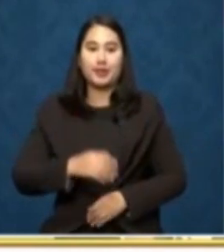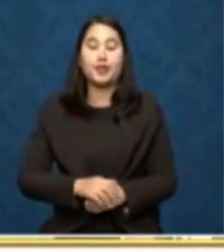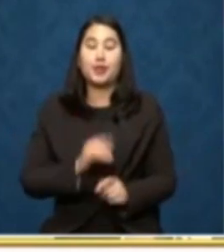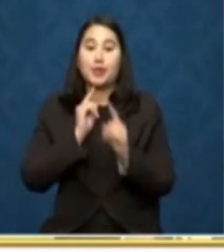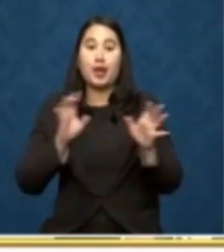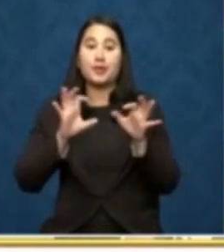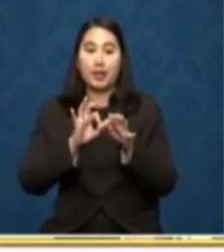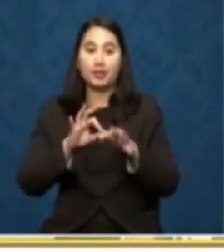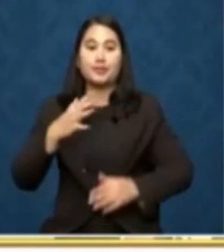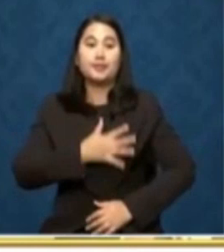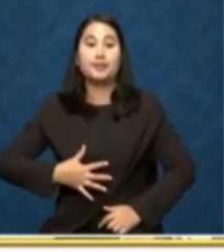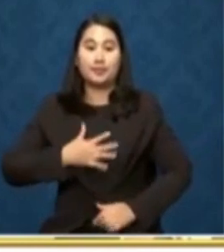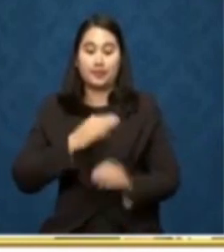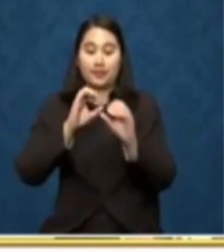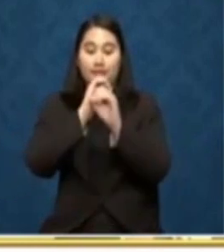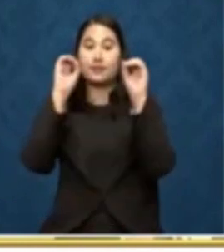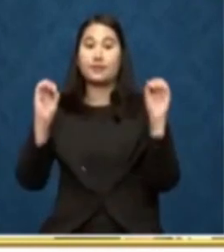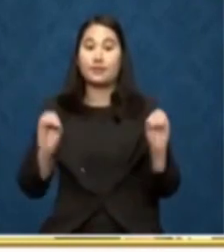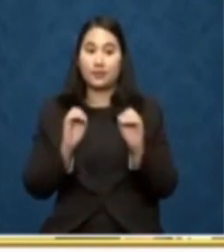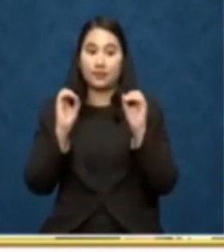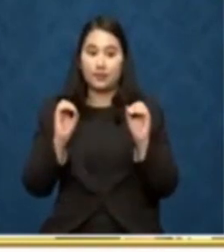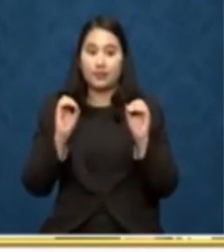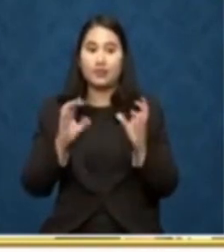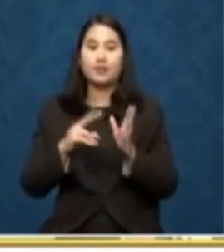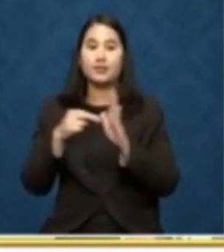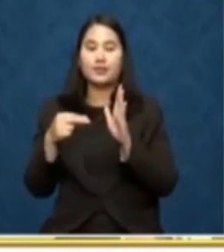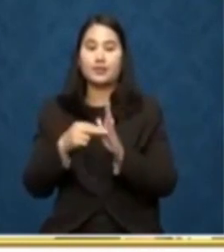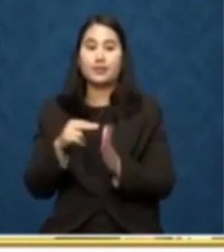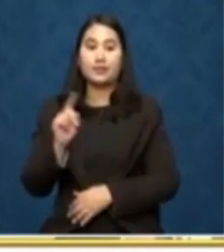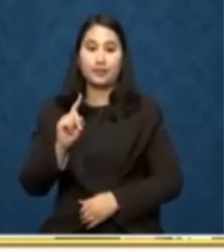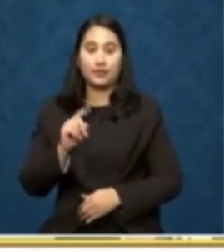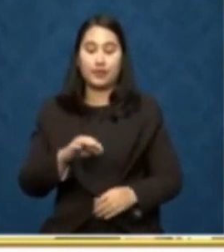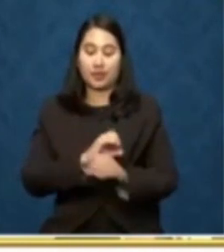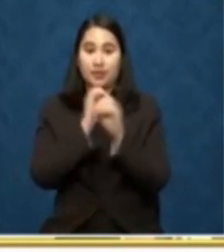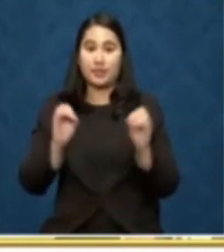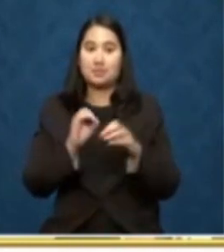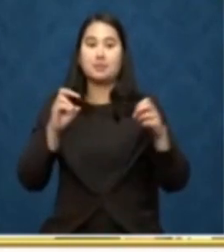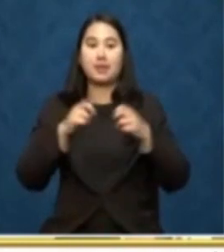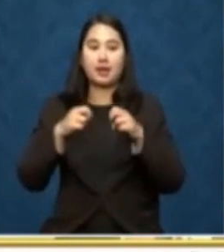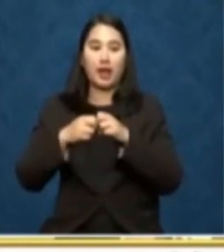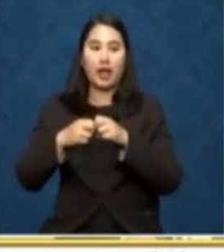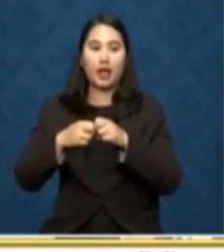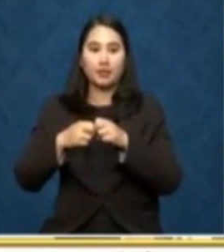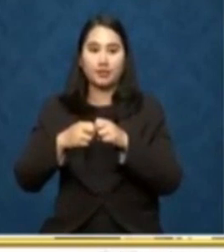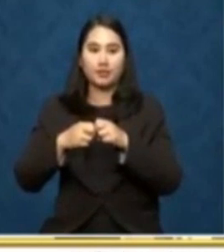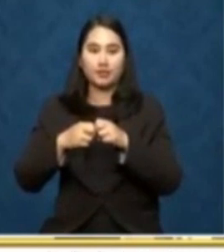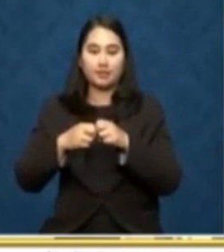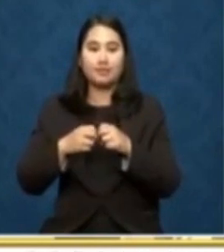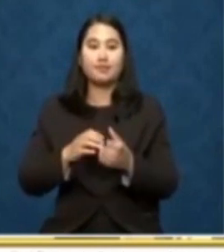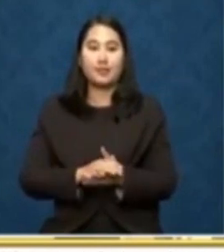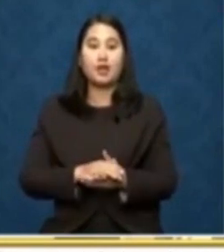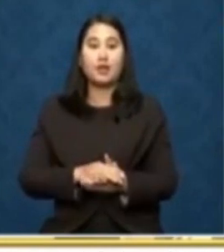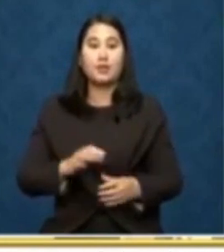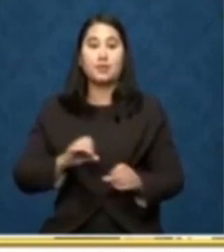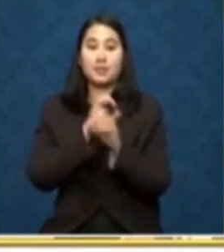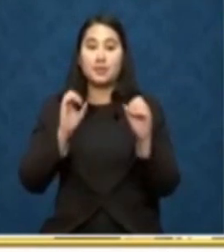พูทเรความปรอดภัยนะครับเขาพดถคามปอดภัยในความหมายที่ปรอดภัยจากความรpektรแต่ ใน dictatealaut็